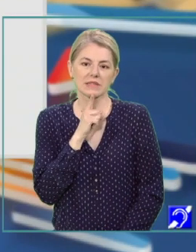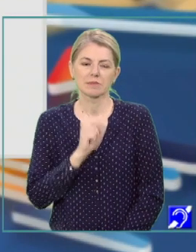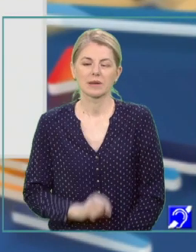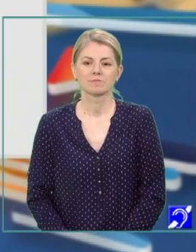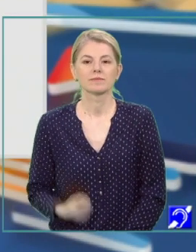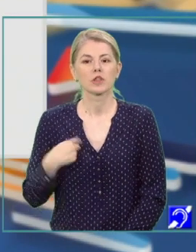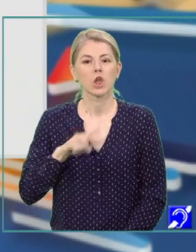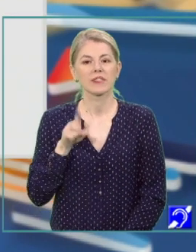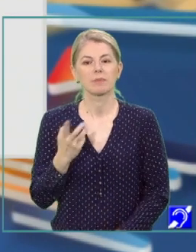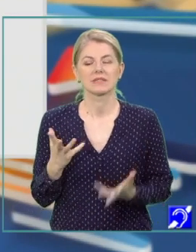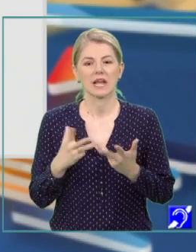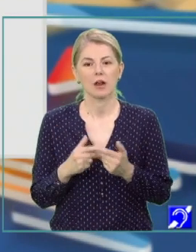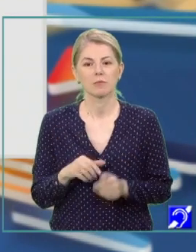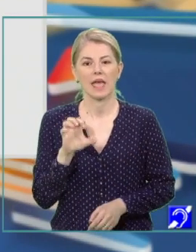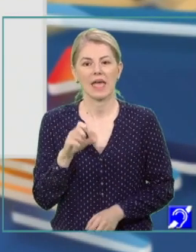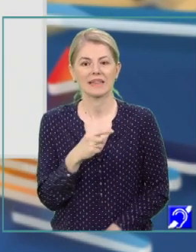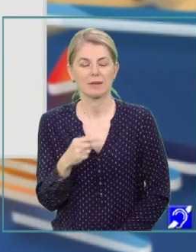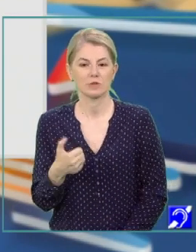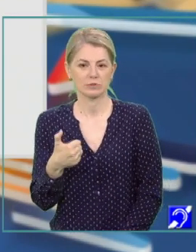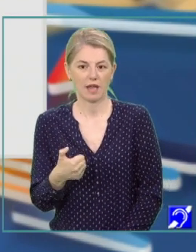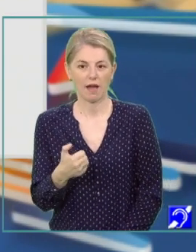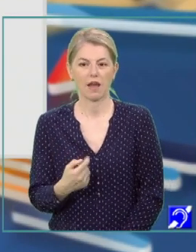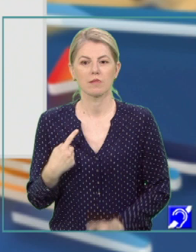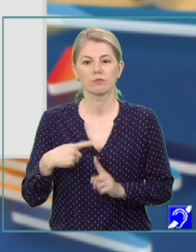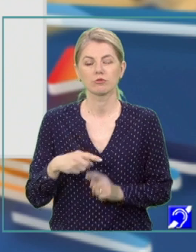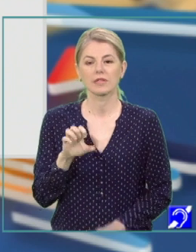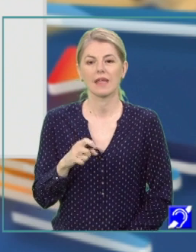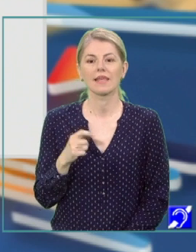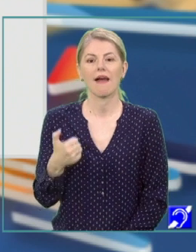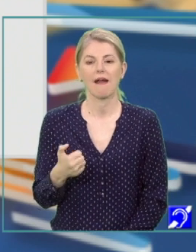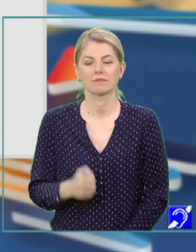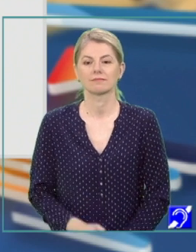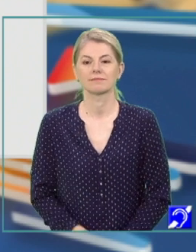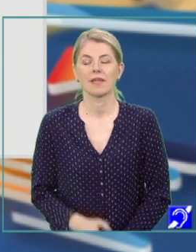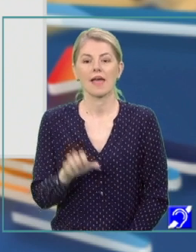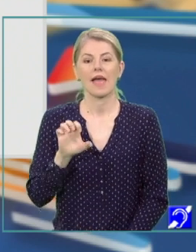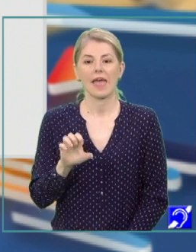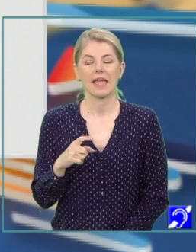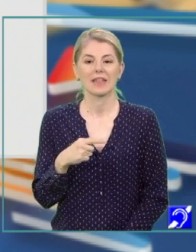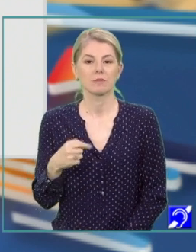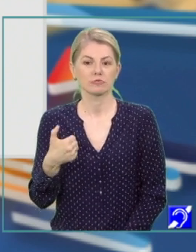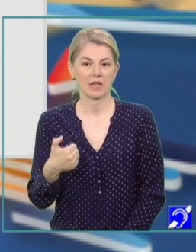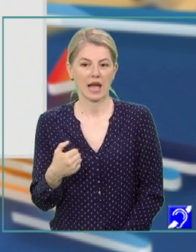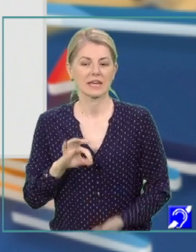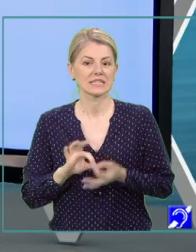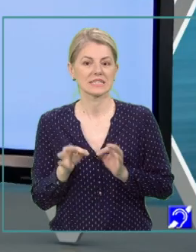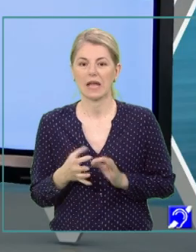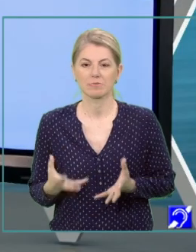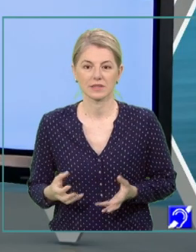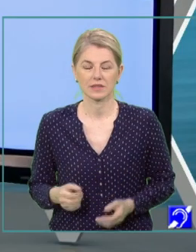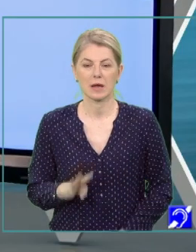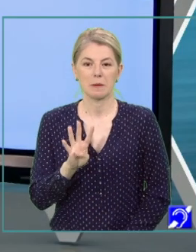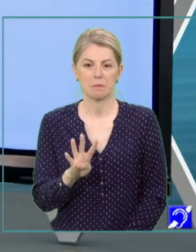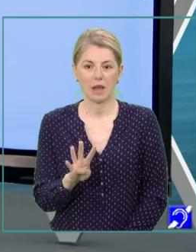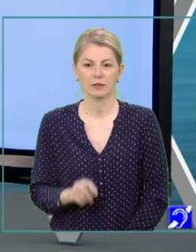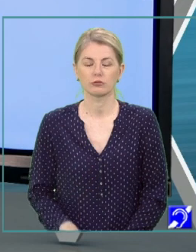Noi trebuie să calculăm e de minus a plus e de a. E de minus A înseamnă